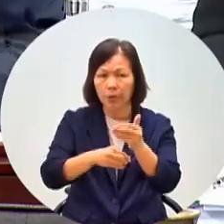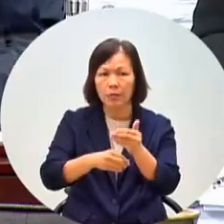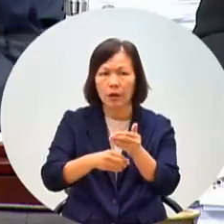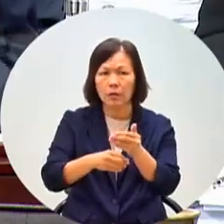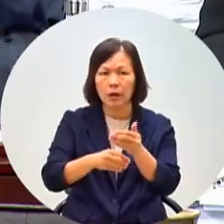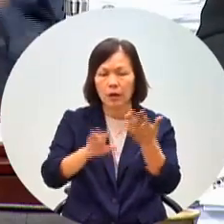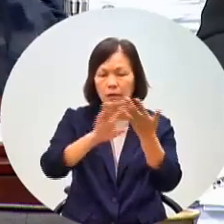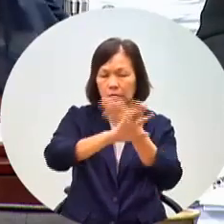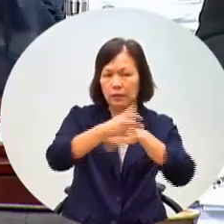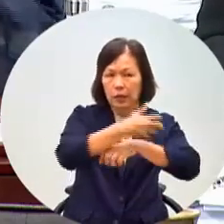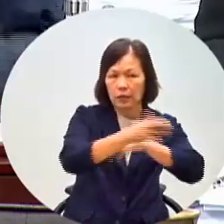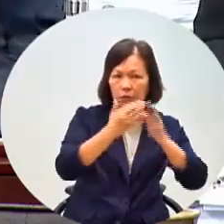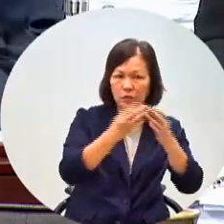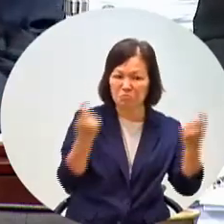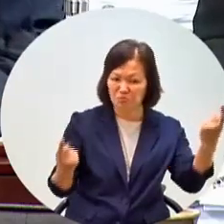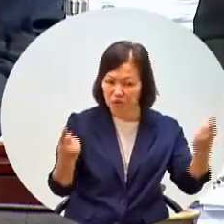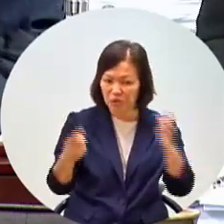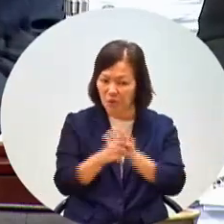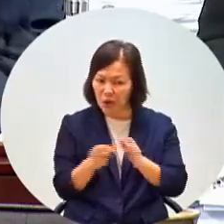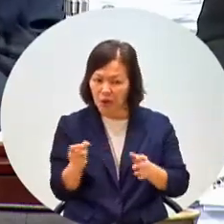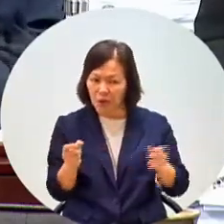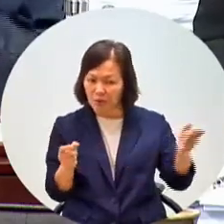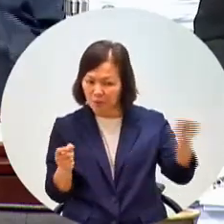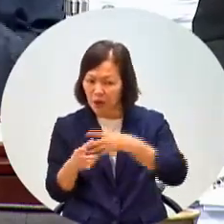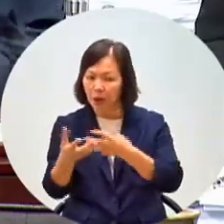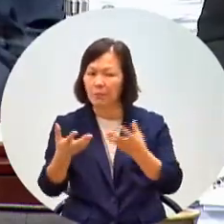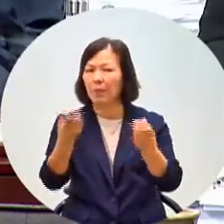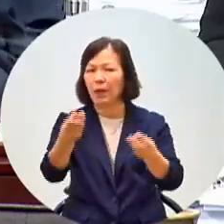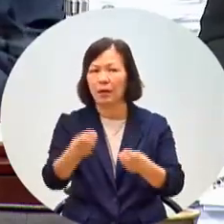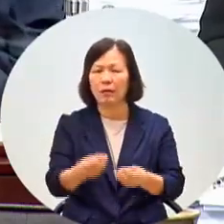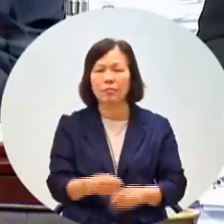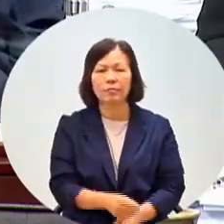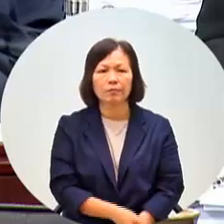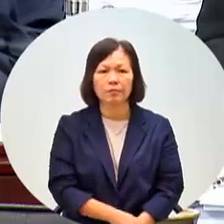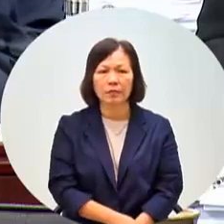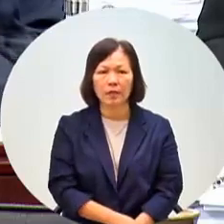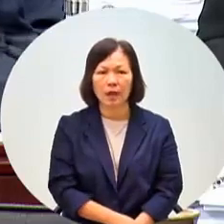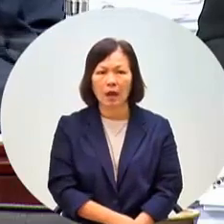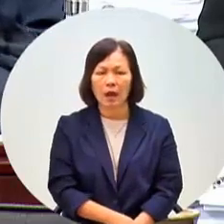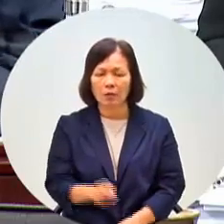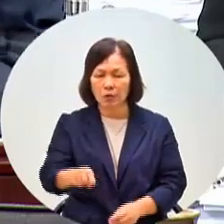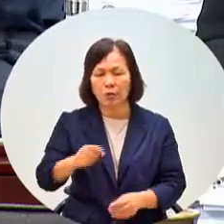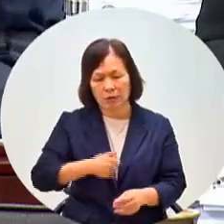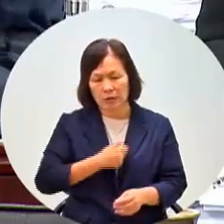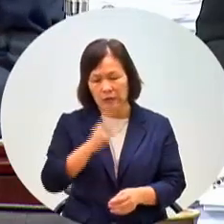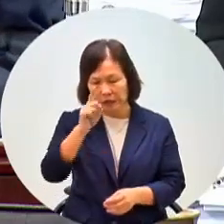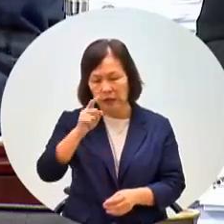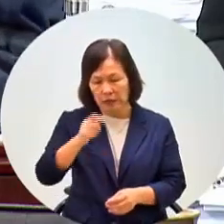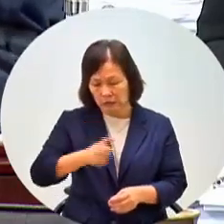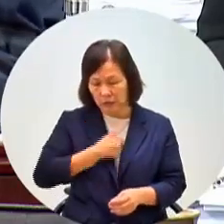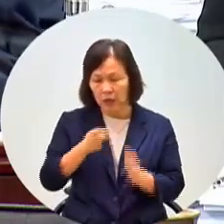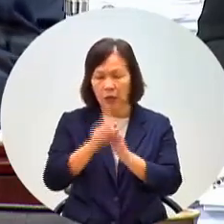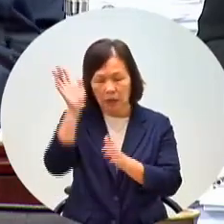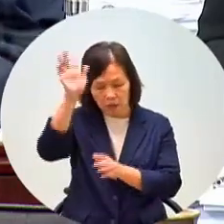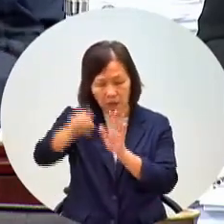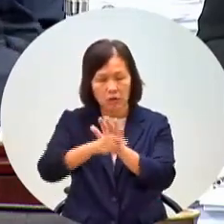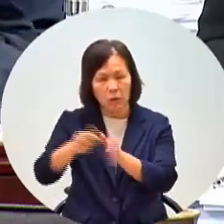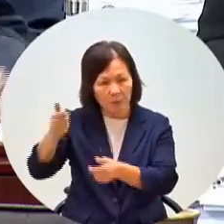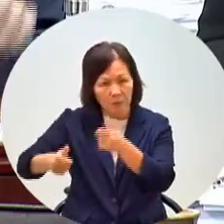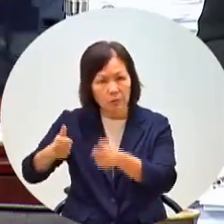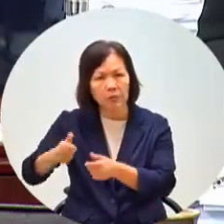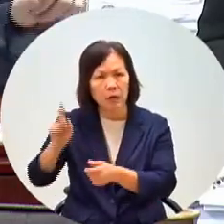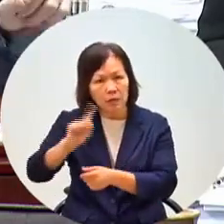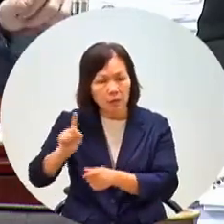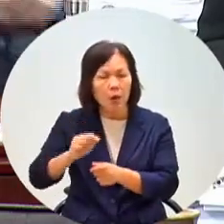其他县市比起来，我们不会输给其他县市啦。但是呢，有一点倒是真的啦，吼，就是讲后届比赛，那告诉讲